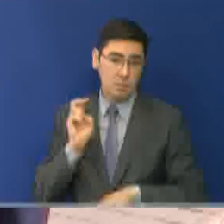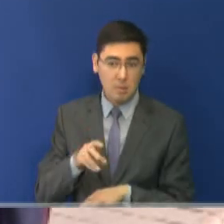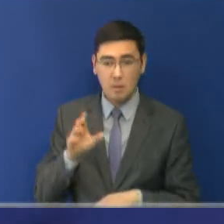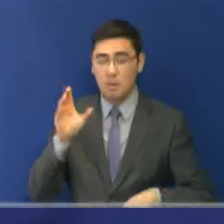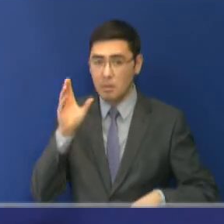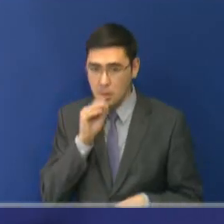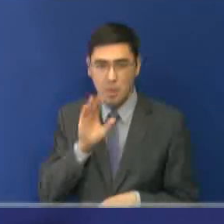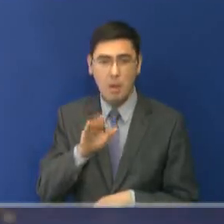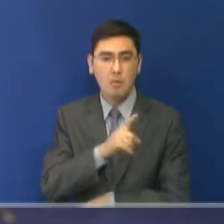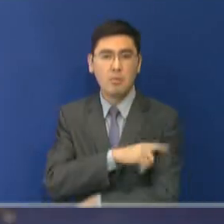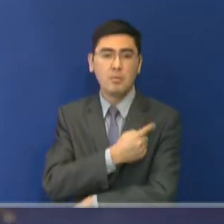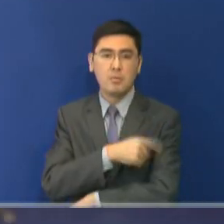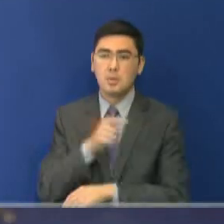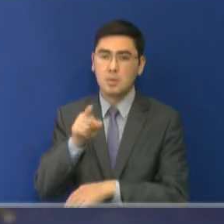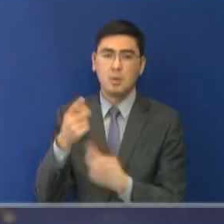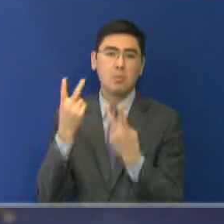обследовании. Мы готовы